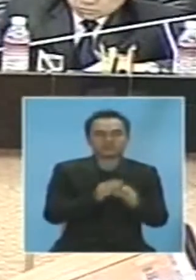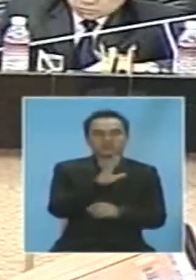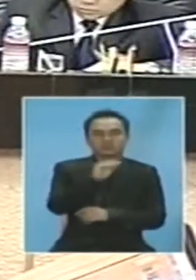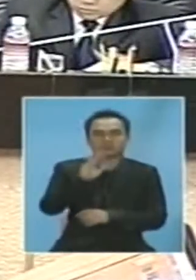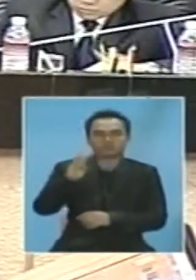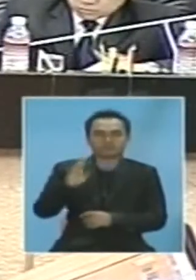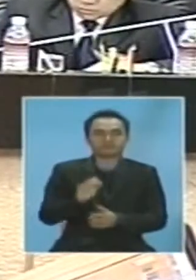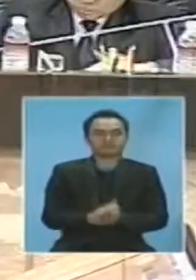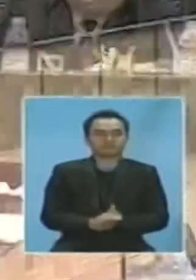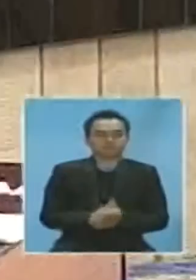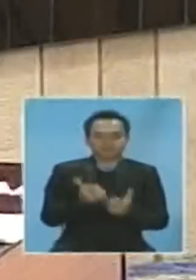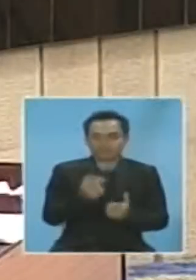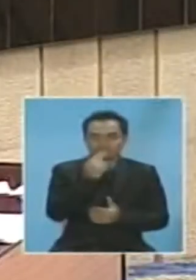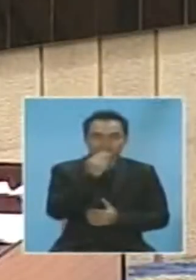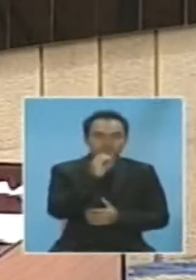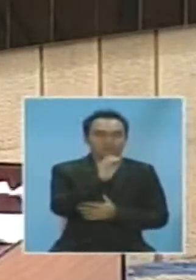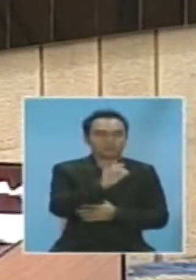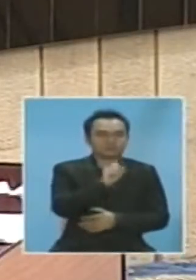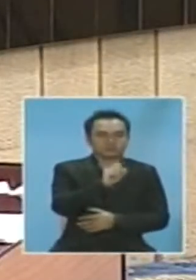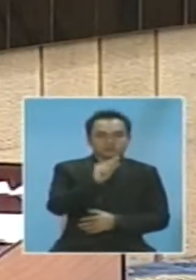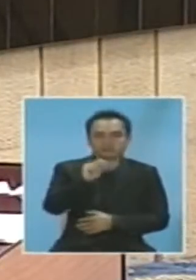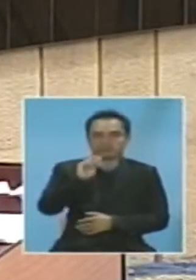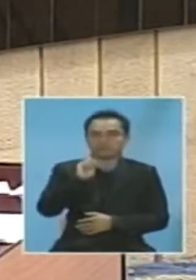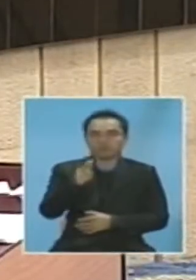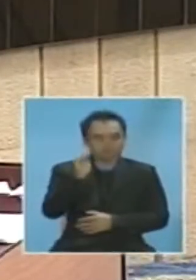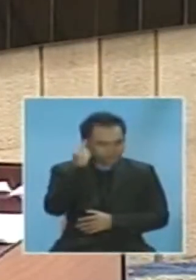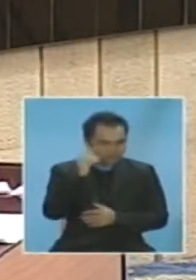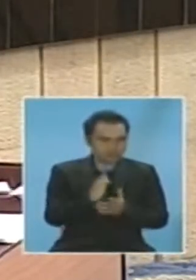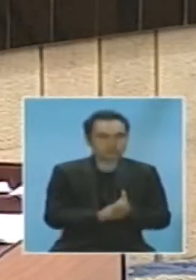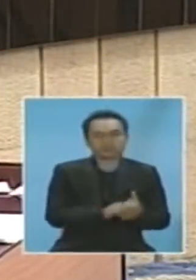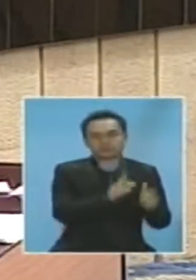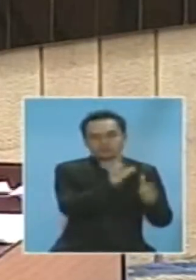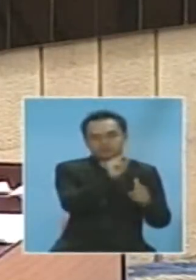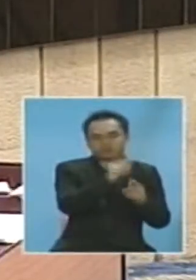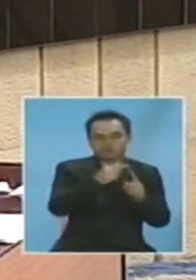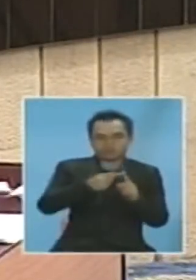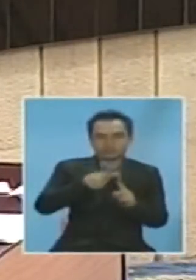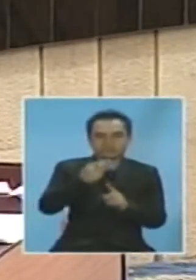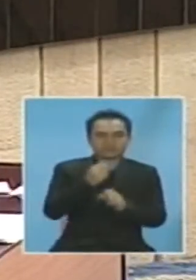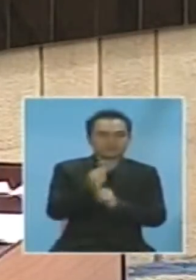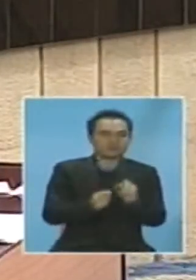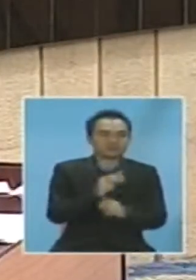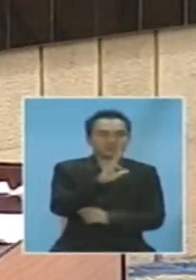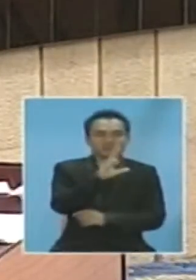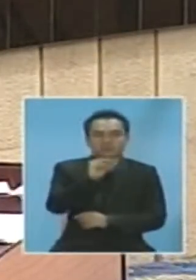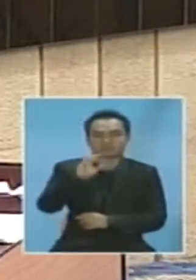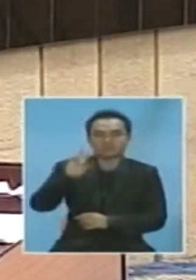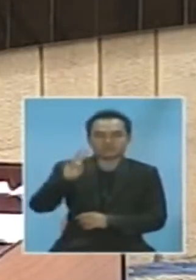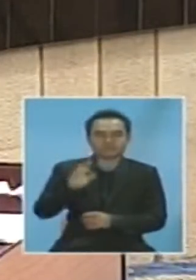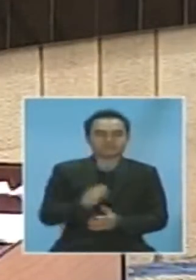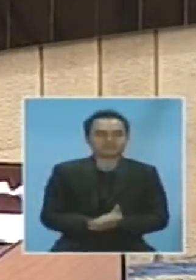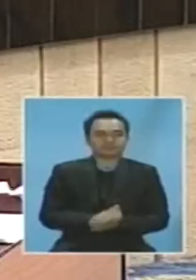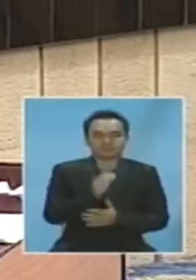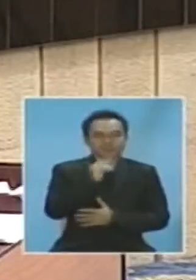2556ดังนั้นหนังสือของสตง.ฉบับวันที่30มกราคม2557